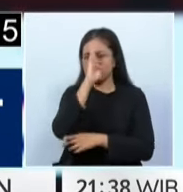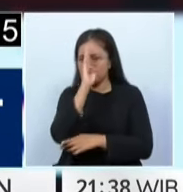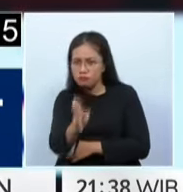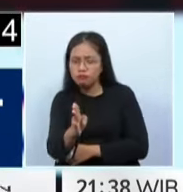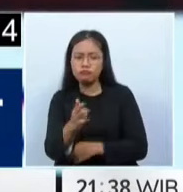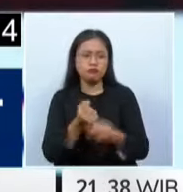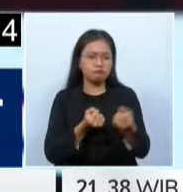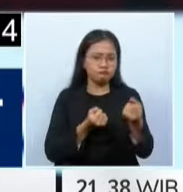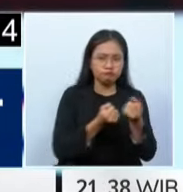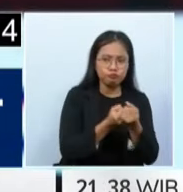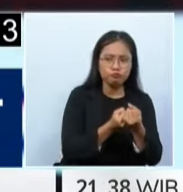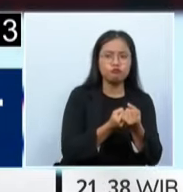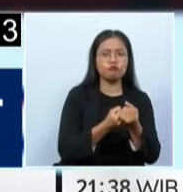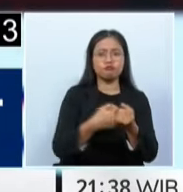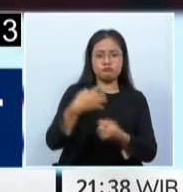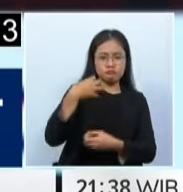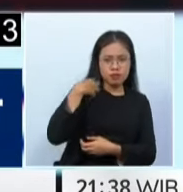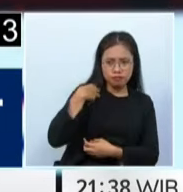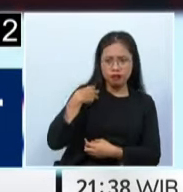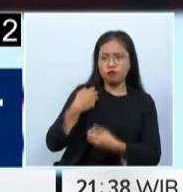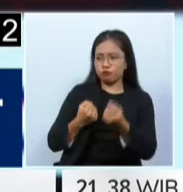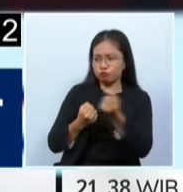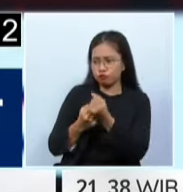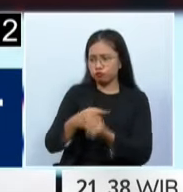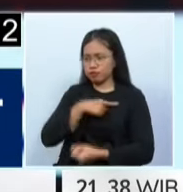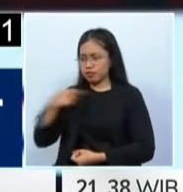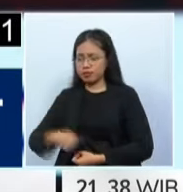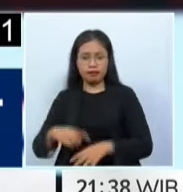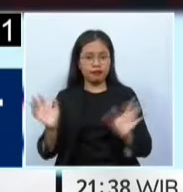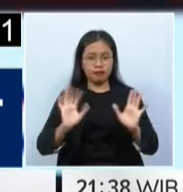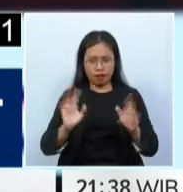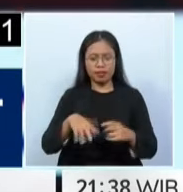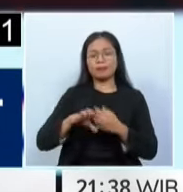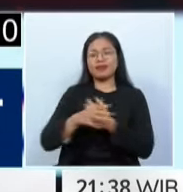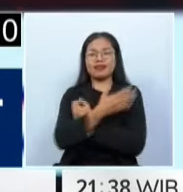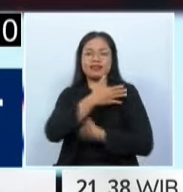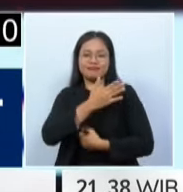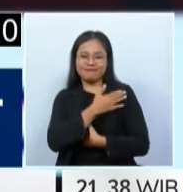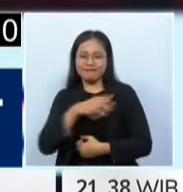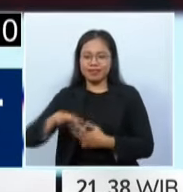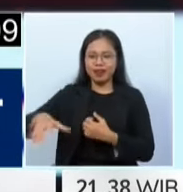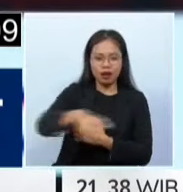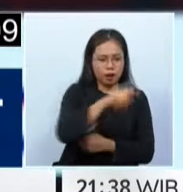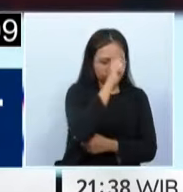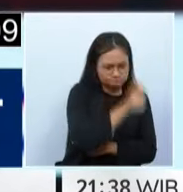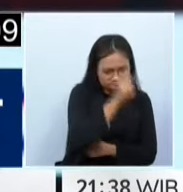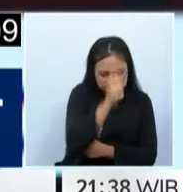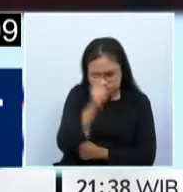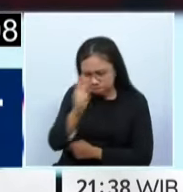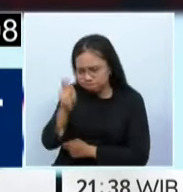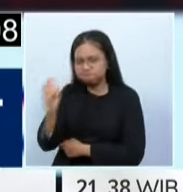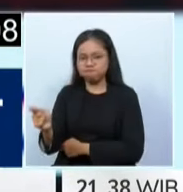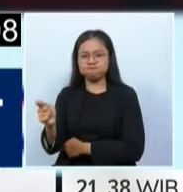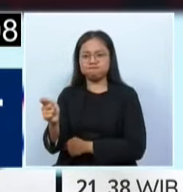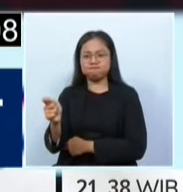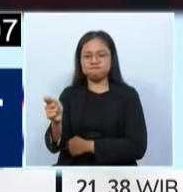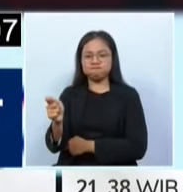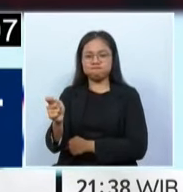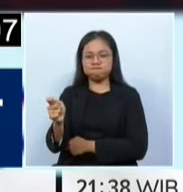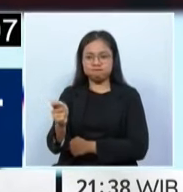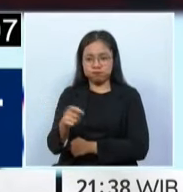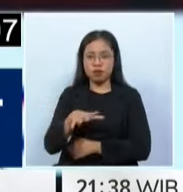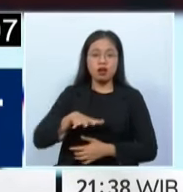nonblok menghormati semua negara menjadi tetangga baik bagi semua negara di